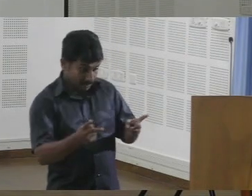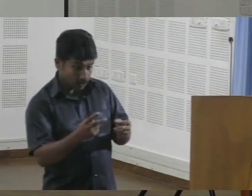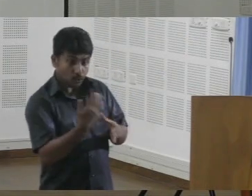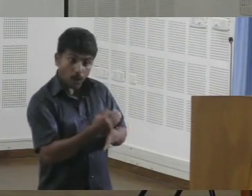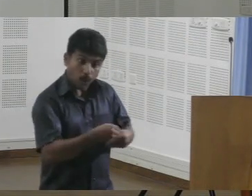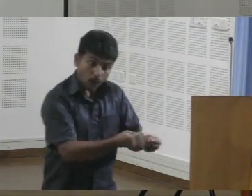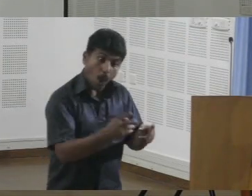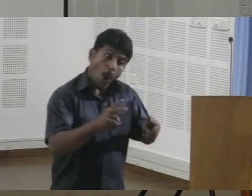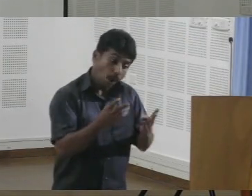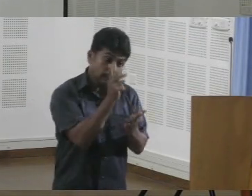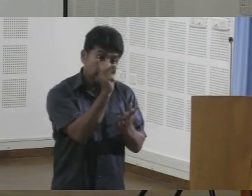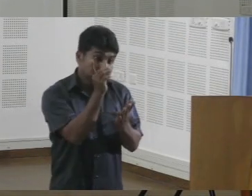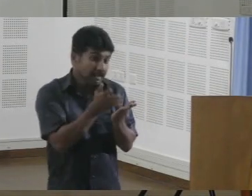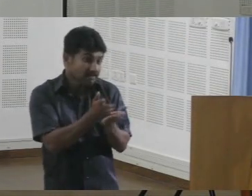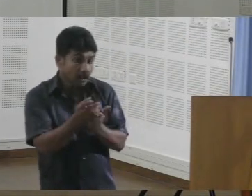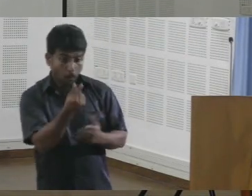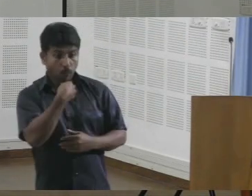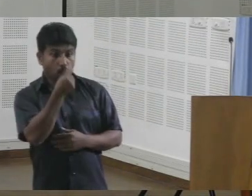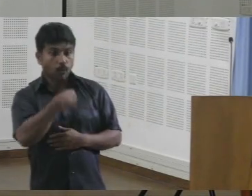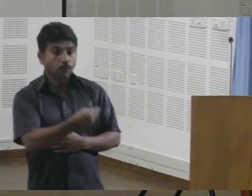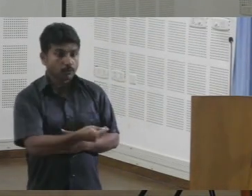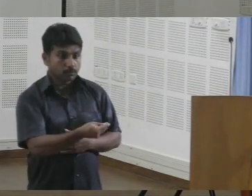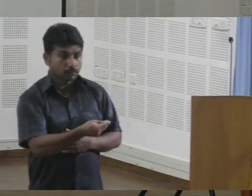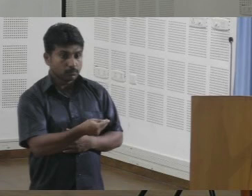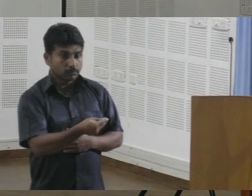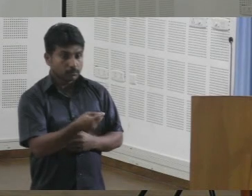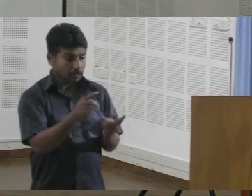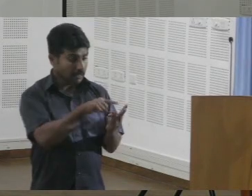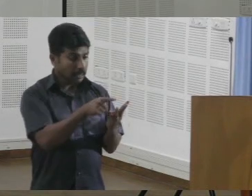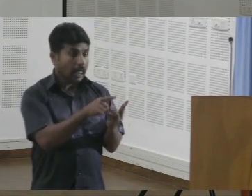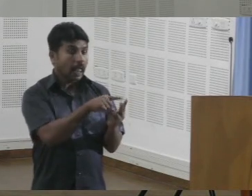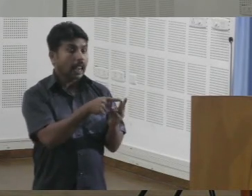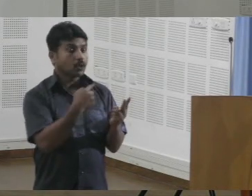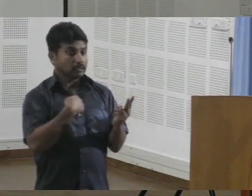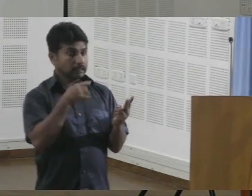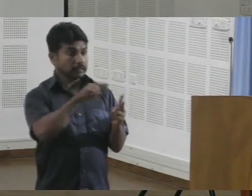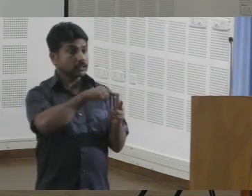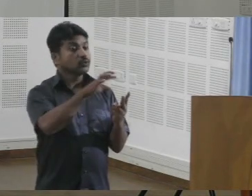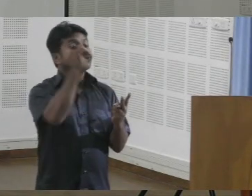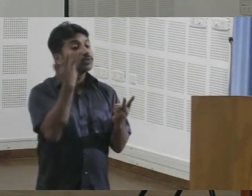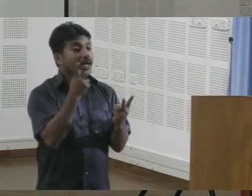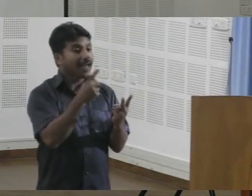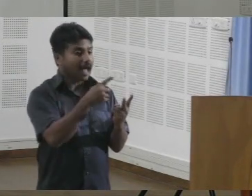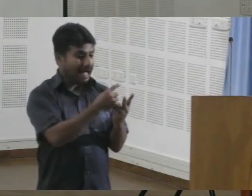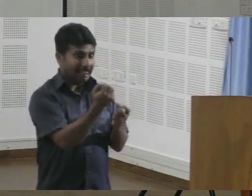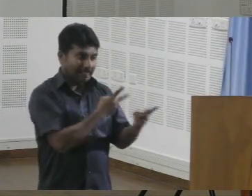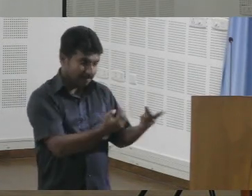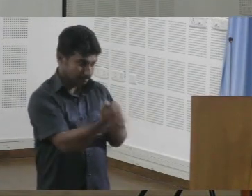ഈ രണ്ട് ഓപ്ഷൻസ് ആയിരുന്നു എനിക്കുണ്ടായിരുന്നത്. ഞാൻ ഫസ്റ്റ് ഓപ്ഷൻ എടുത്തു, ഫിസിക്കൽ ആക്ടിവിറ്റീസ് ഫസ്റ്റ് ട്രൈ ചെയ്യാം എന്നുള്ള